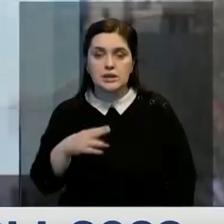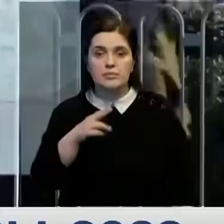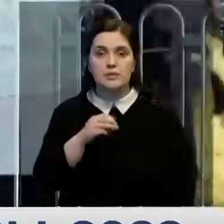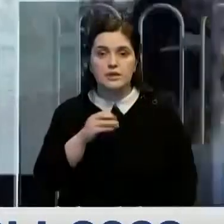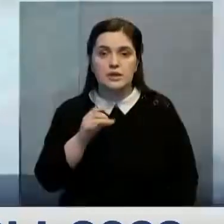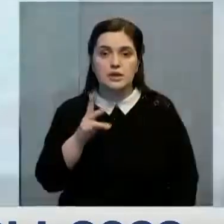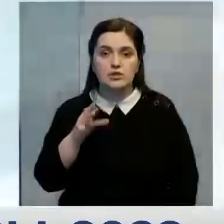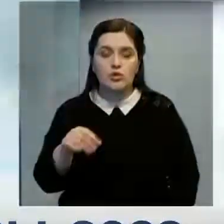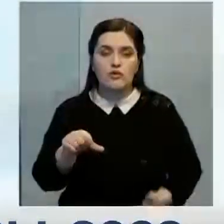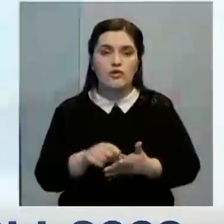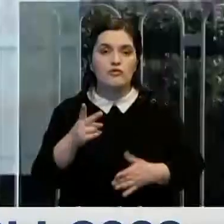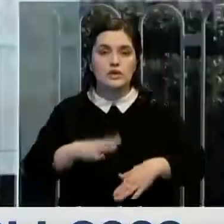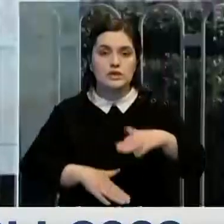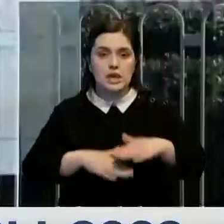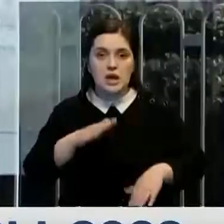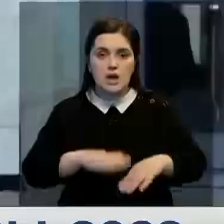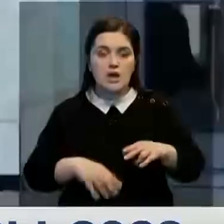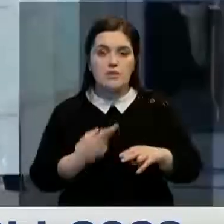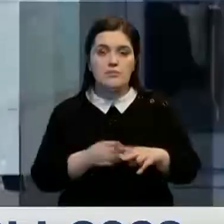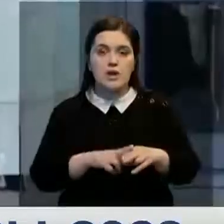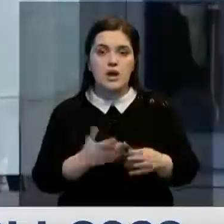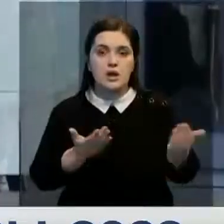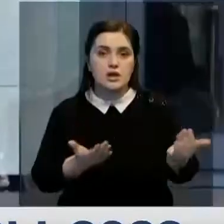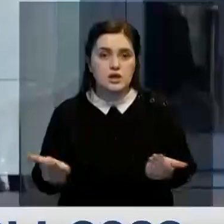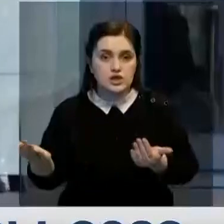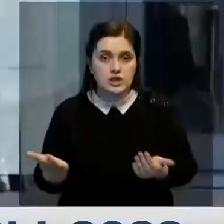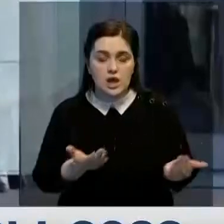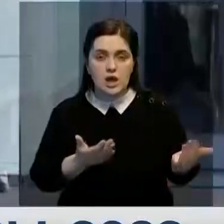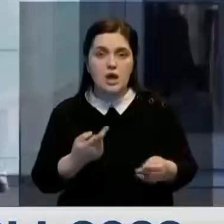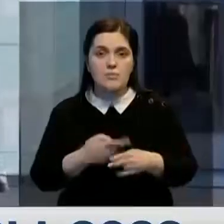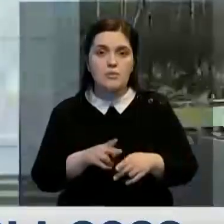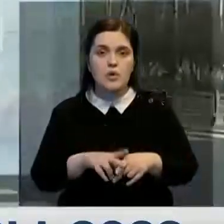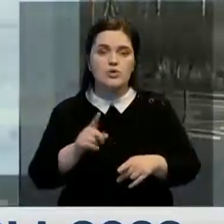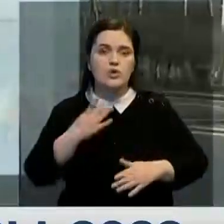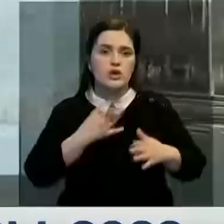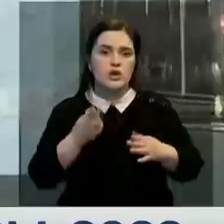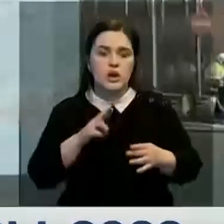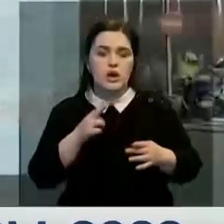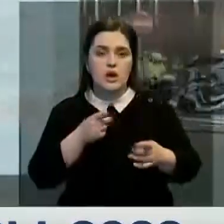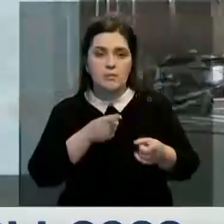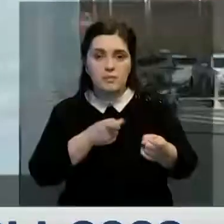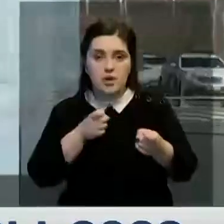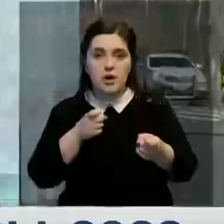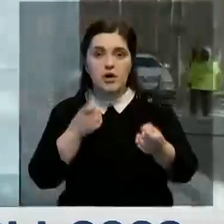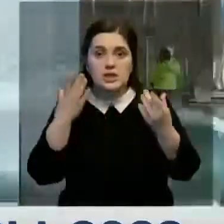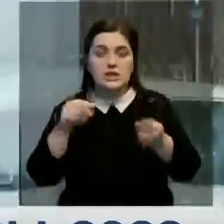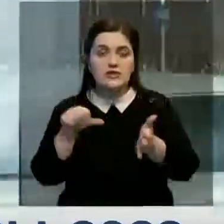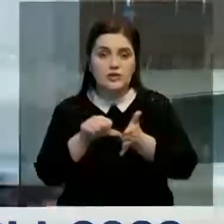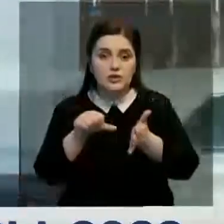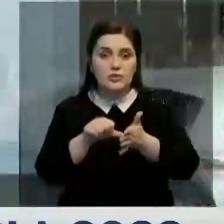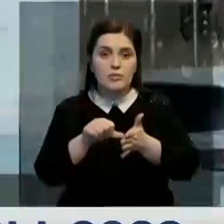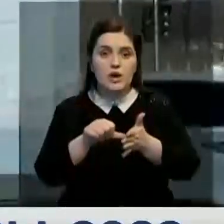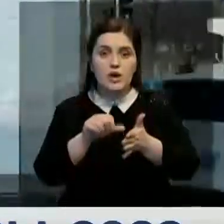Петренко. Они выступят в двух дисциплинах. Это паралыжные гонки и парабиатлон. Дни выступлений казахстанцев на главных